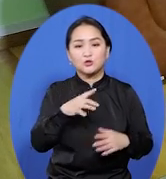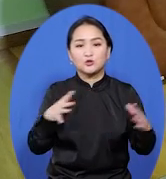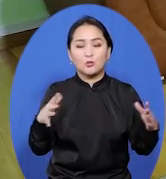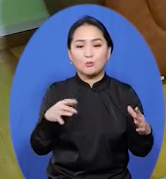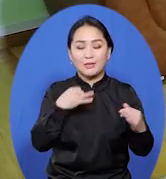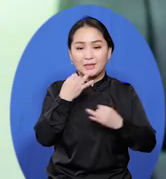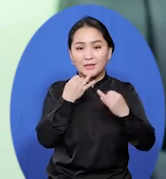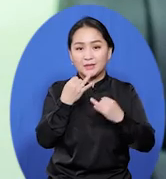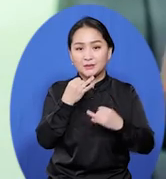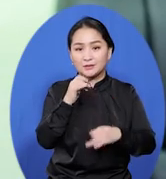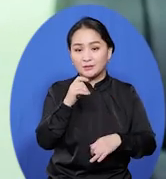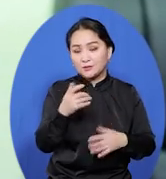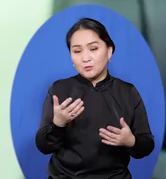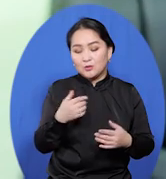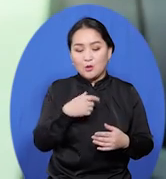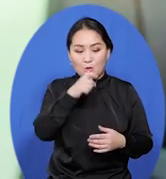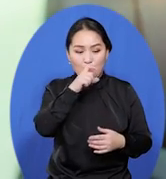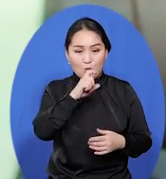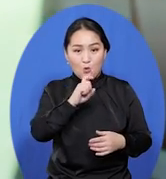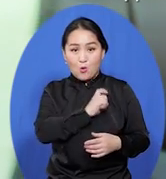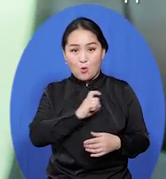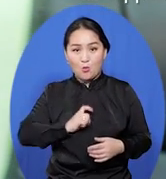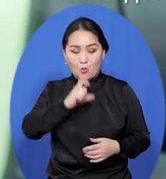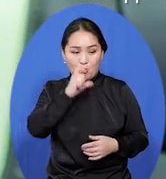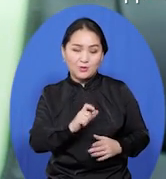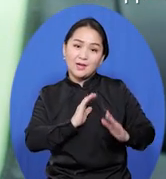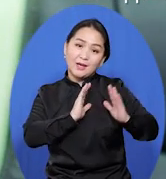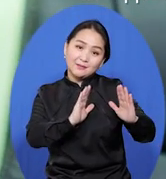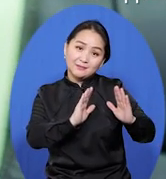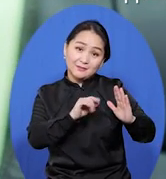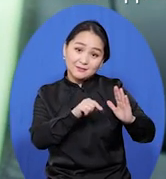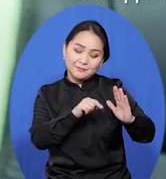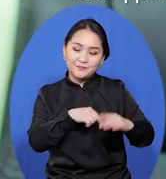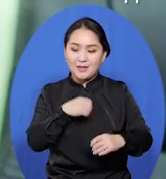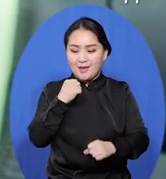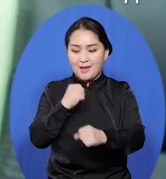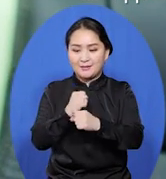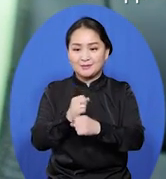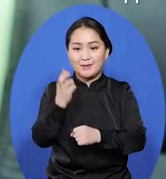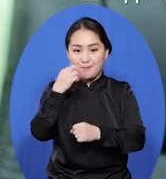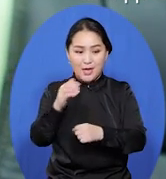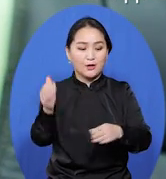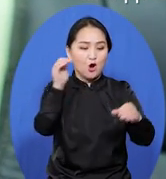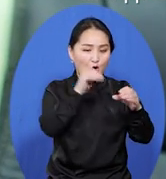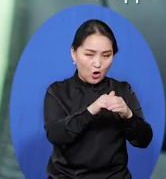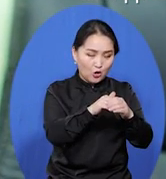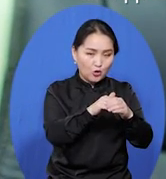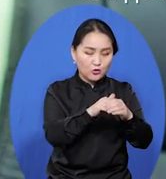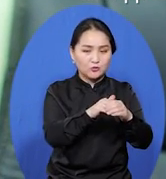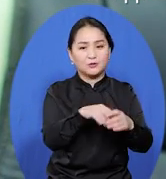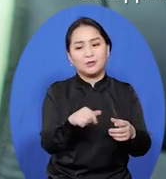том одоо яригдах хүчин зүйл бол тухайн хүний хандлагын асуудал байна. Ажлын байраар одоо 1000 хангаад